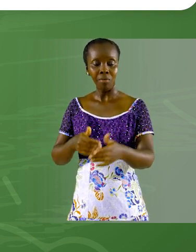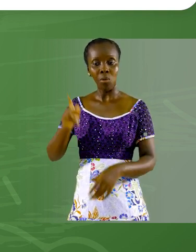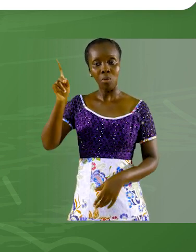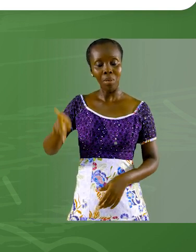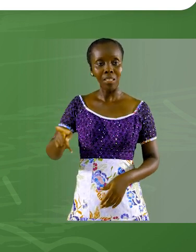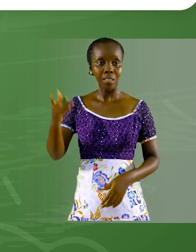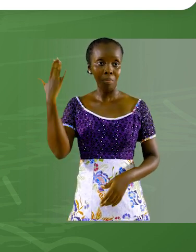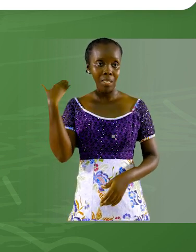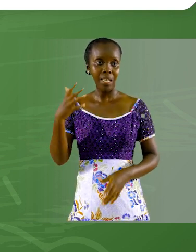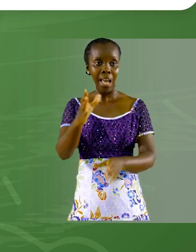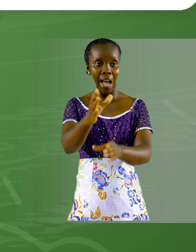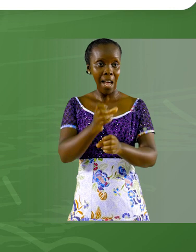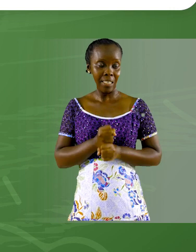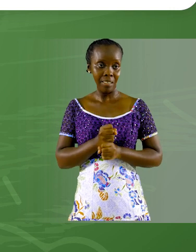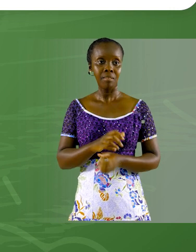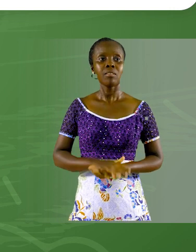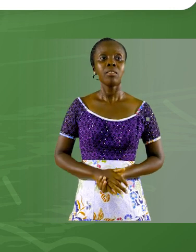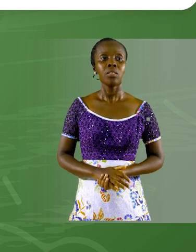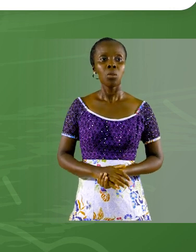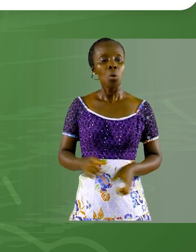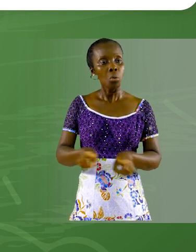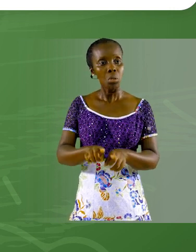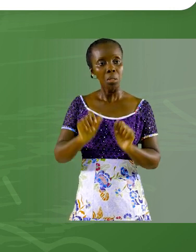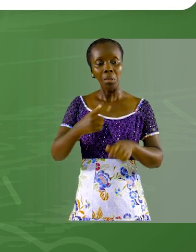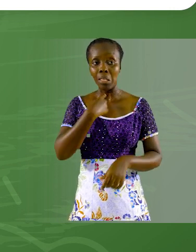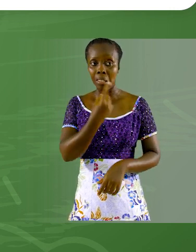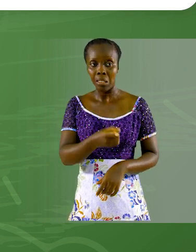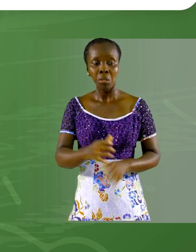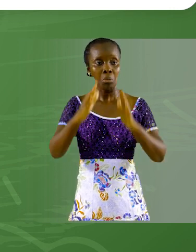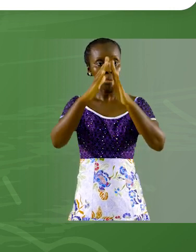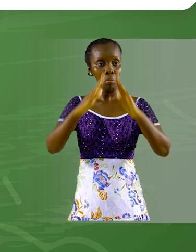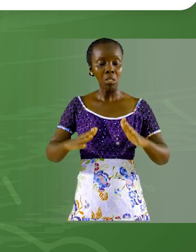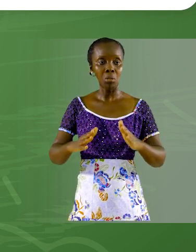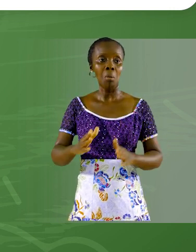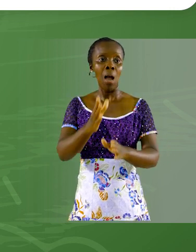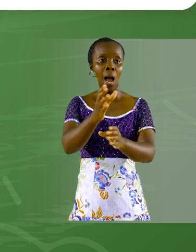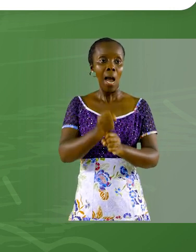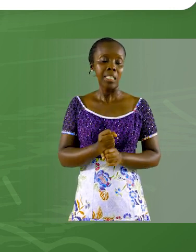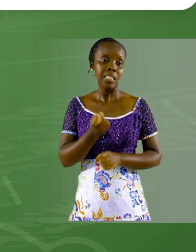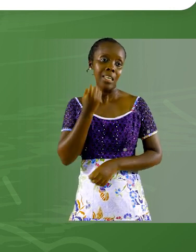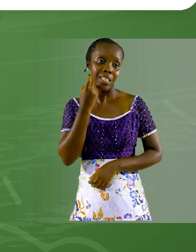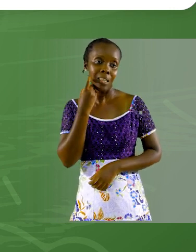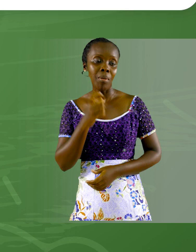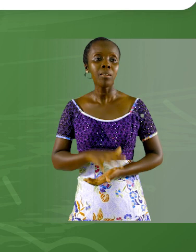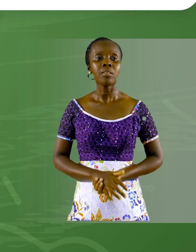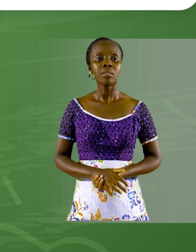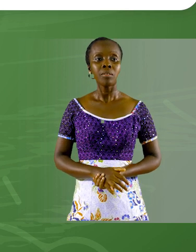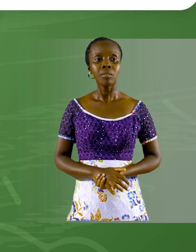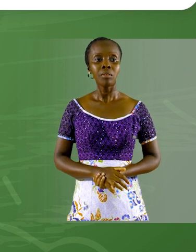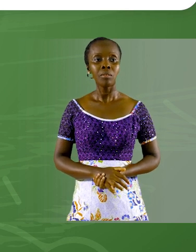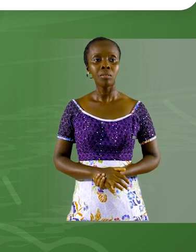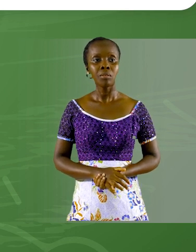passé acquise. Nous pouvons aussi dire une maison acquise récemment.